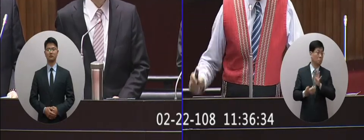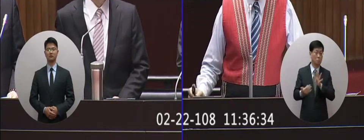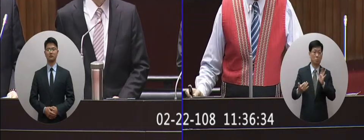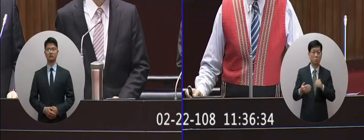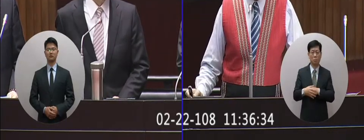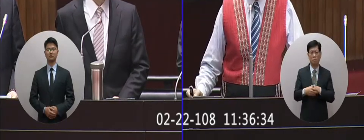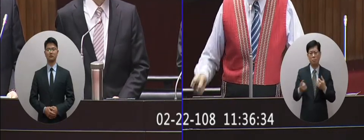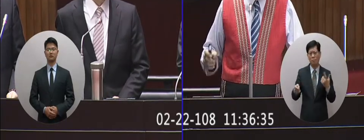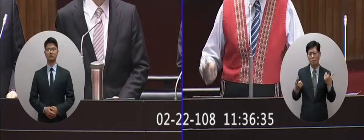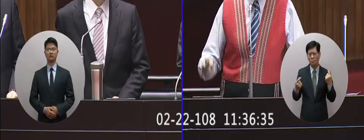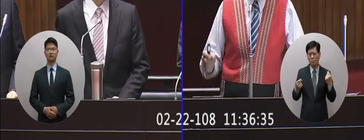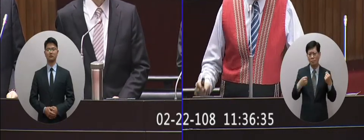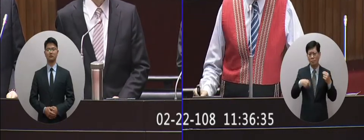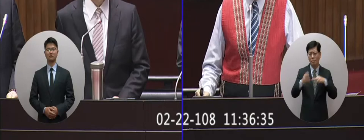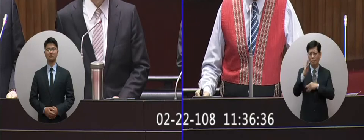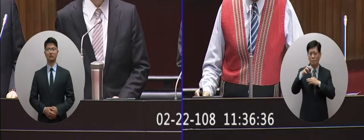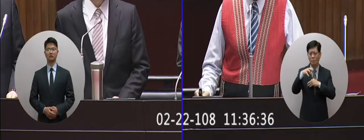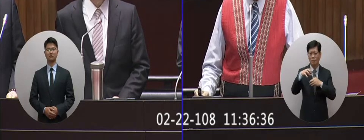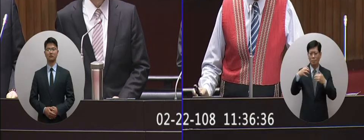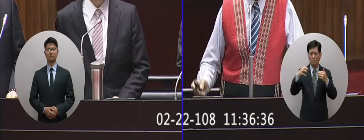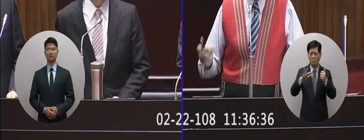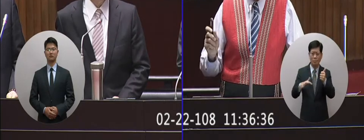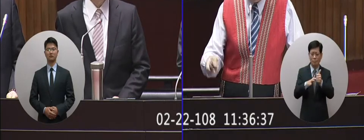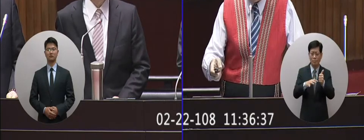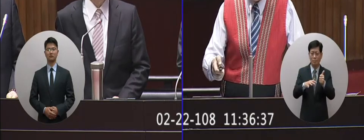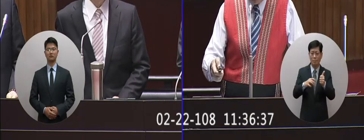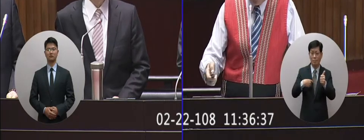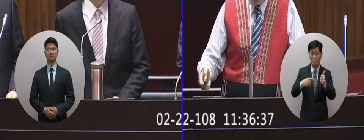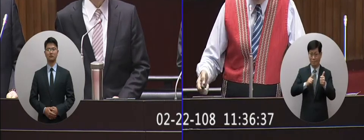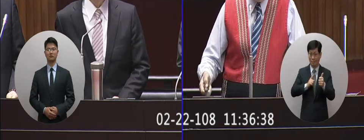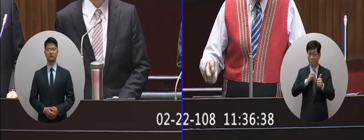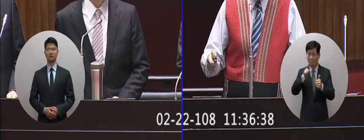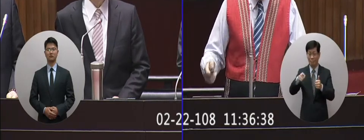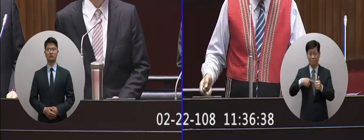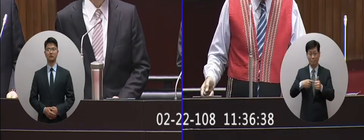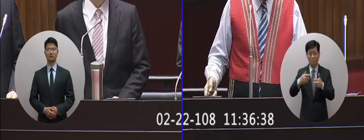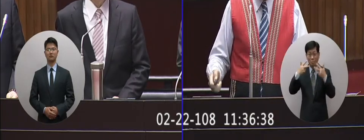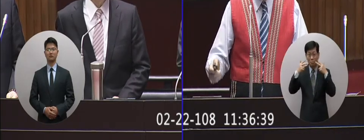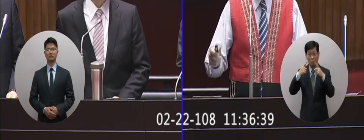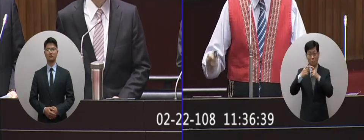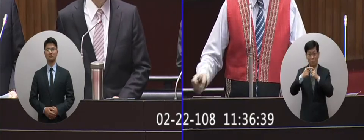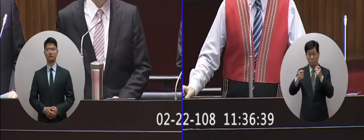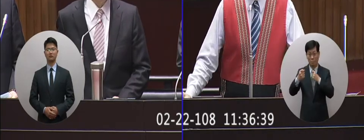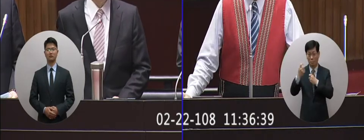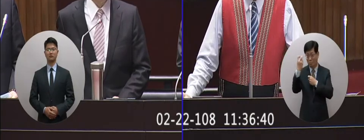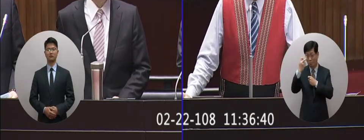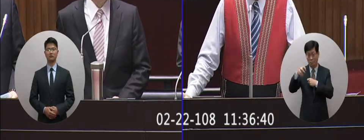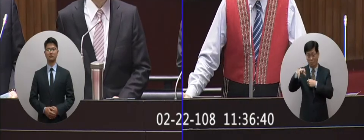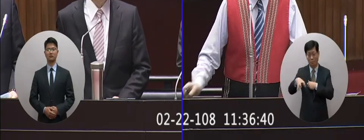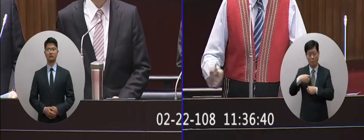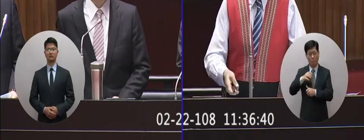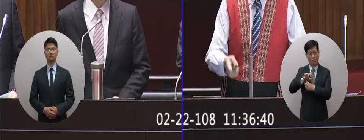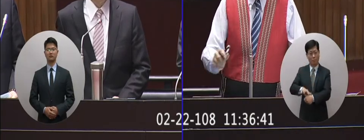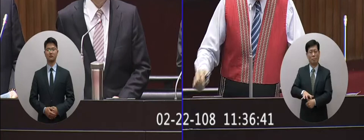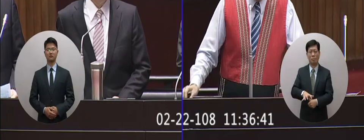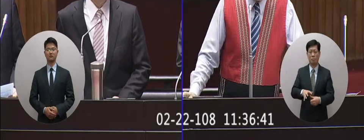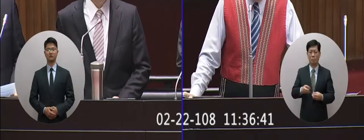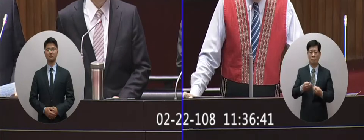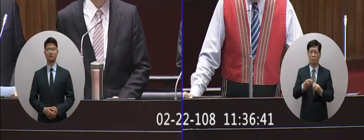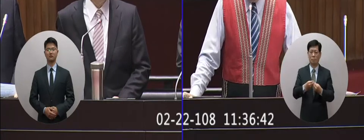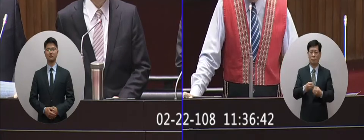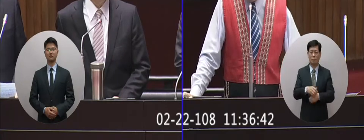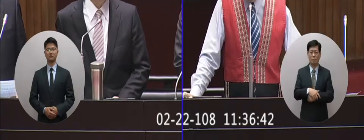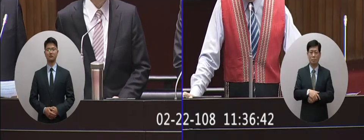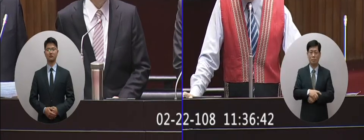行政部门，那我们原住民族的长照机构就这样继续被打压哈。我们接下来